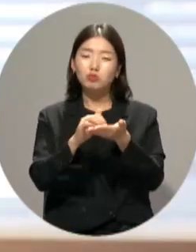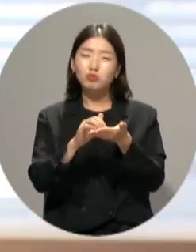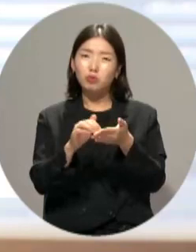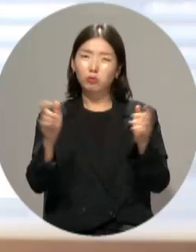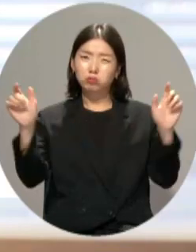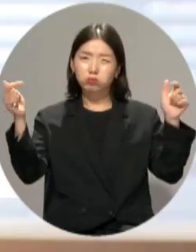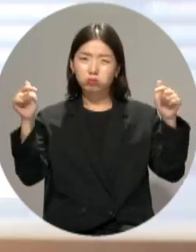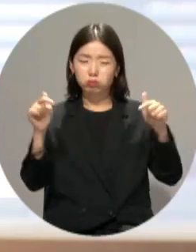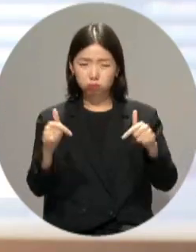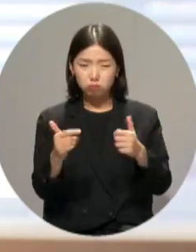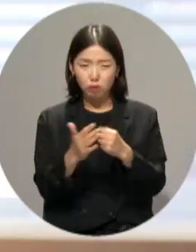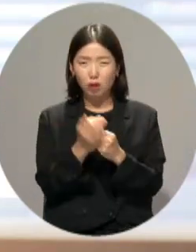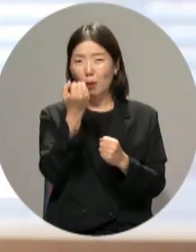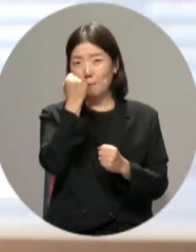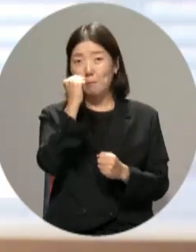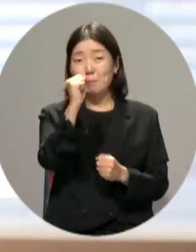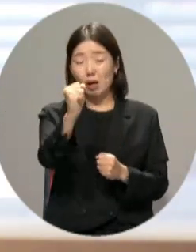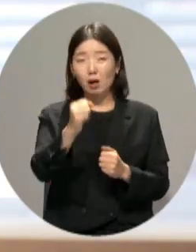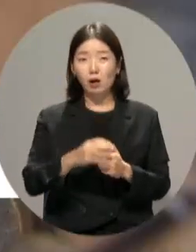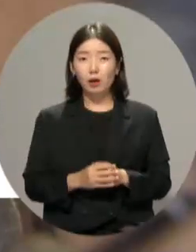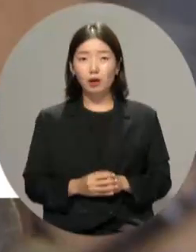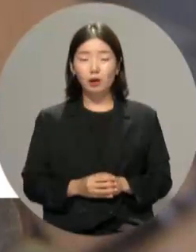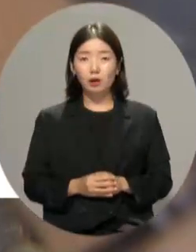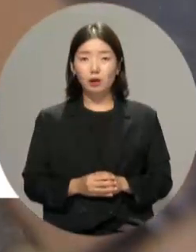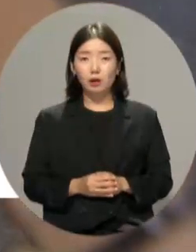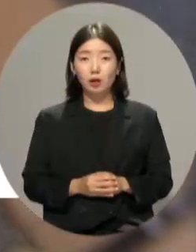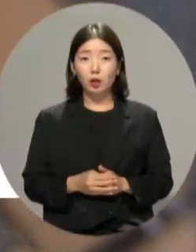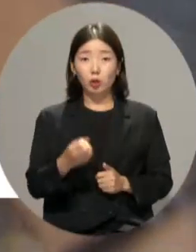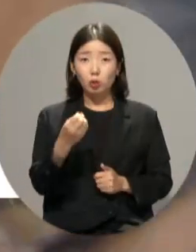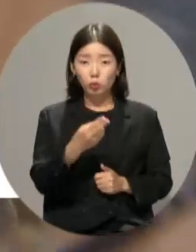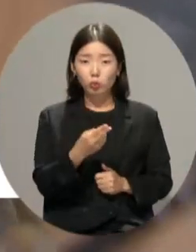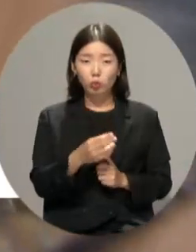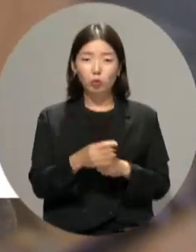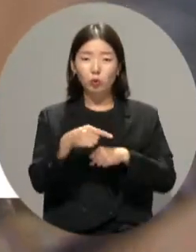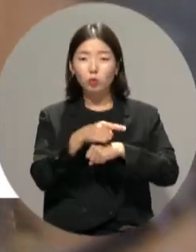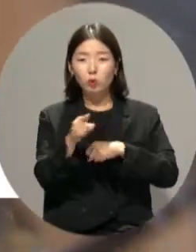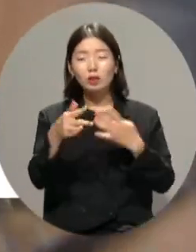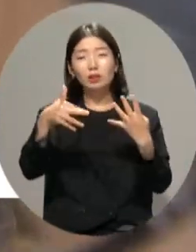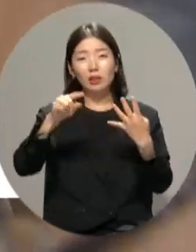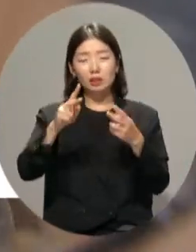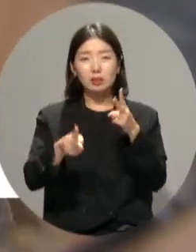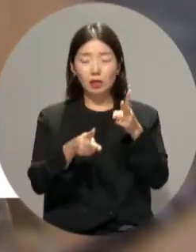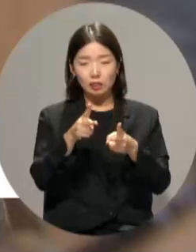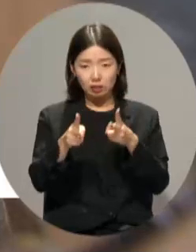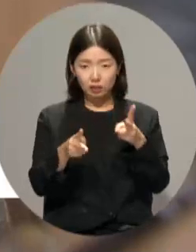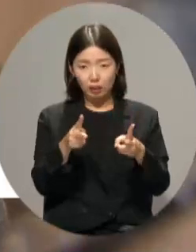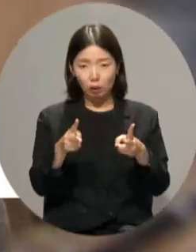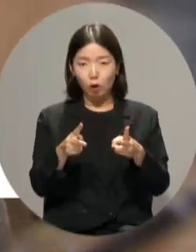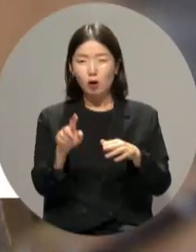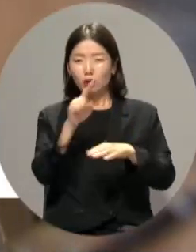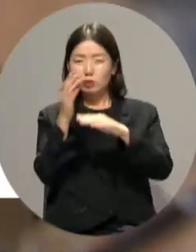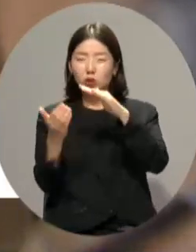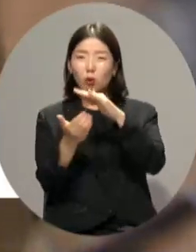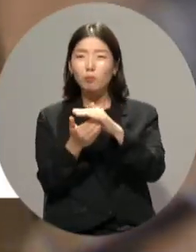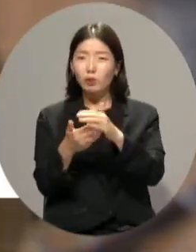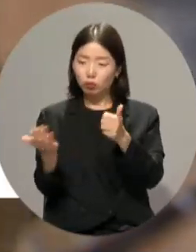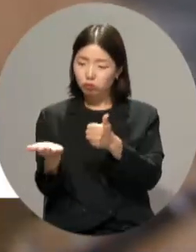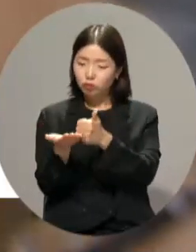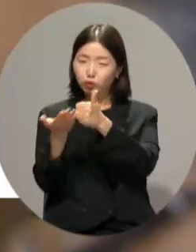것이 불거듭 뻔한 이 일을 지금. 뿐만 아니고 기타 뭐 4차 산업에 관련된 여러 첨단 분야 인력